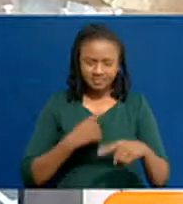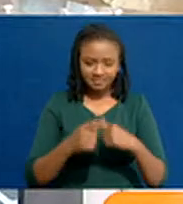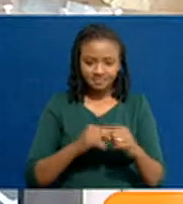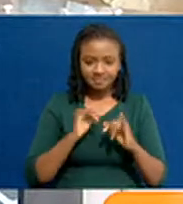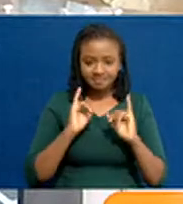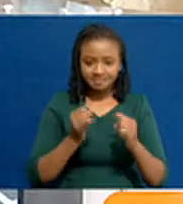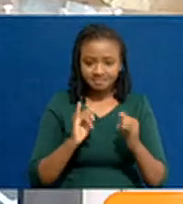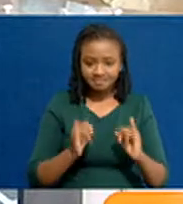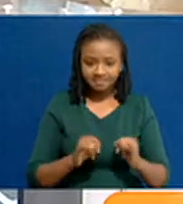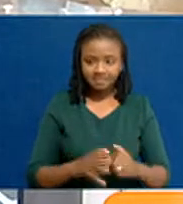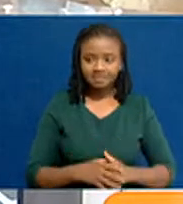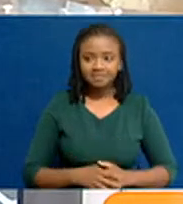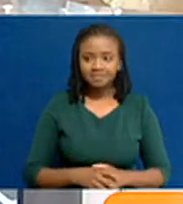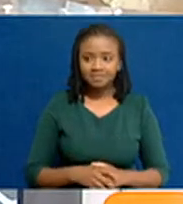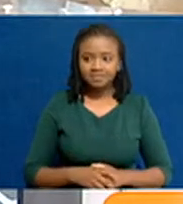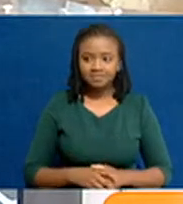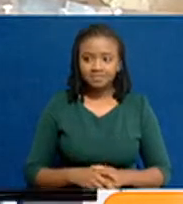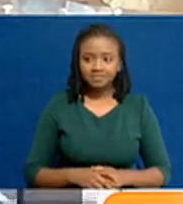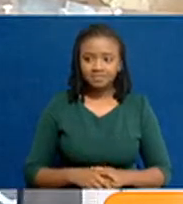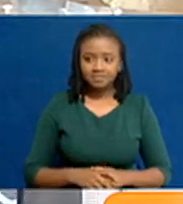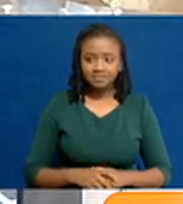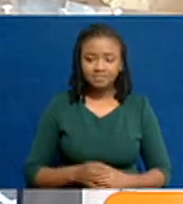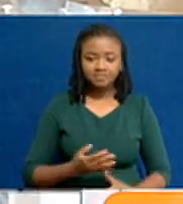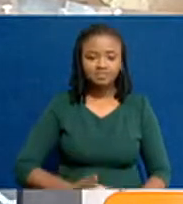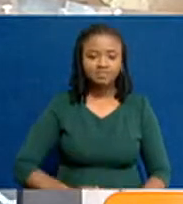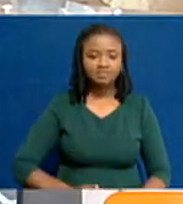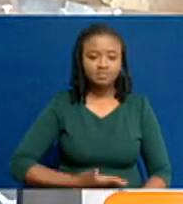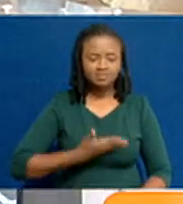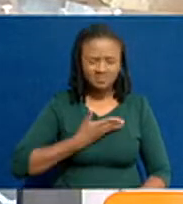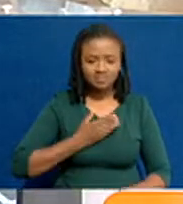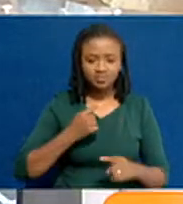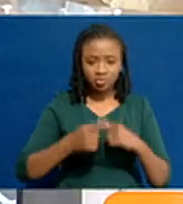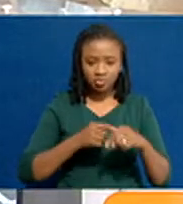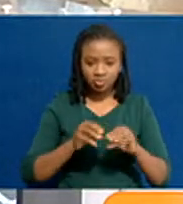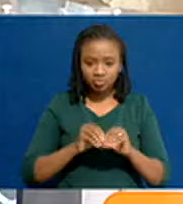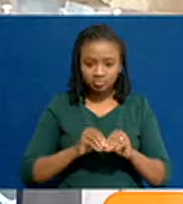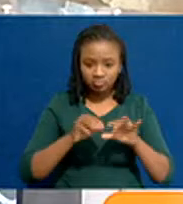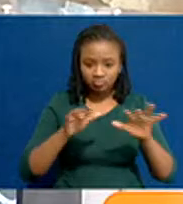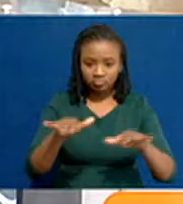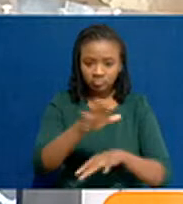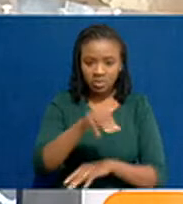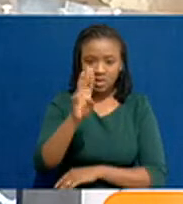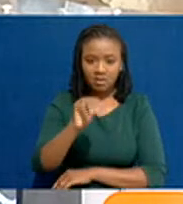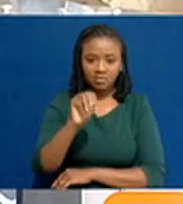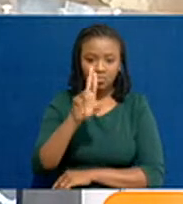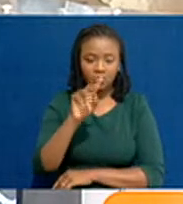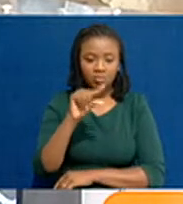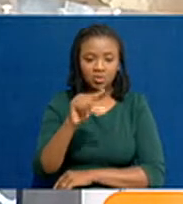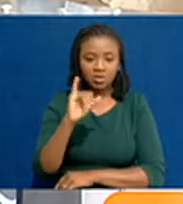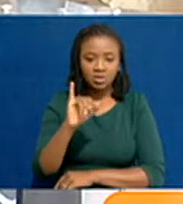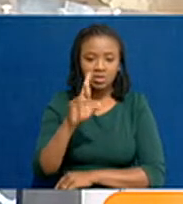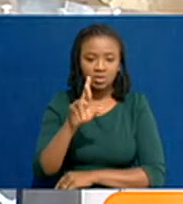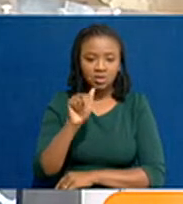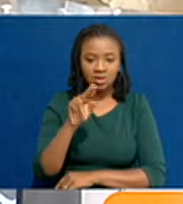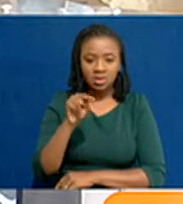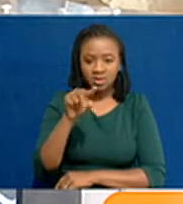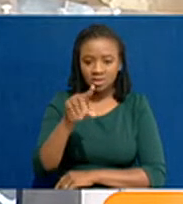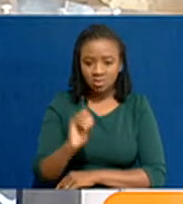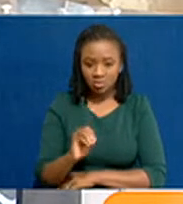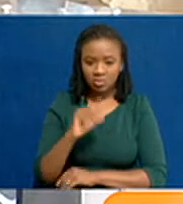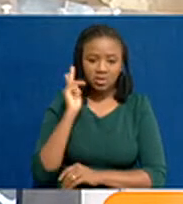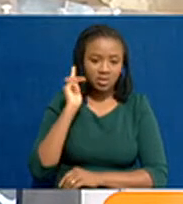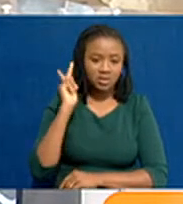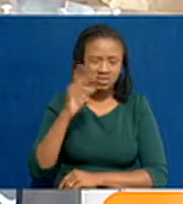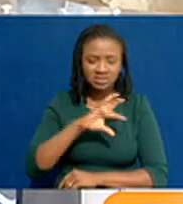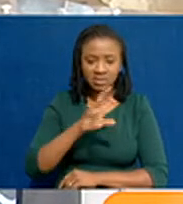Taarifa zetu ambapo ghadhabu imeendelea kuwagubika wakazi wa eneo la Mugirango kusini kaunti ya Kisii kufuatia kile wanachosema